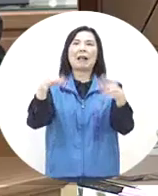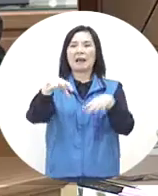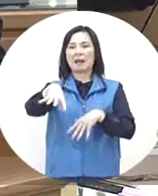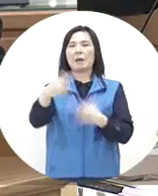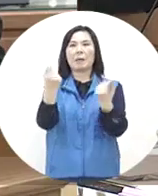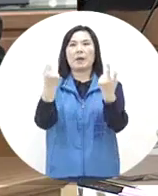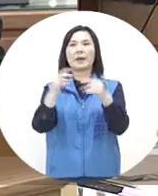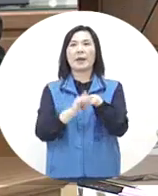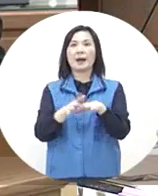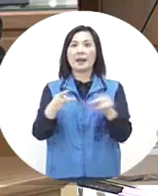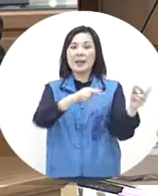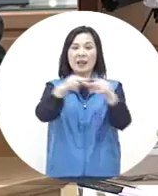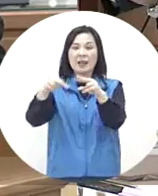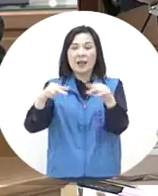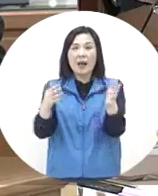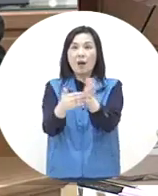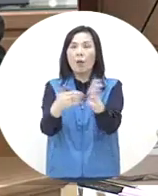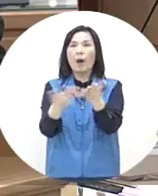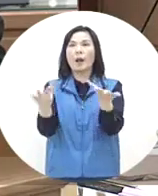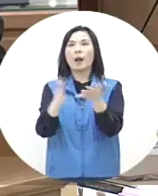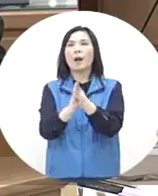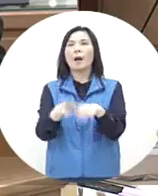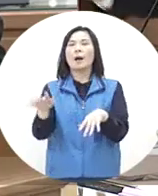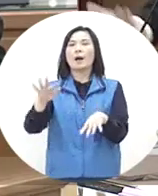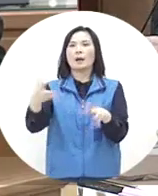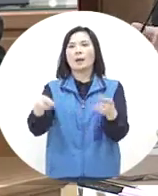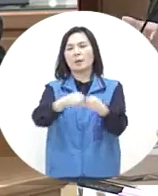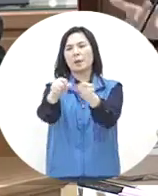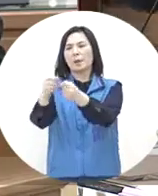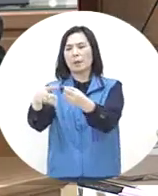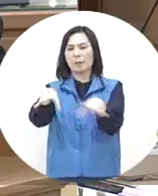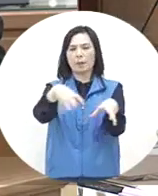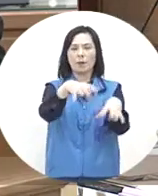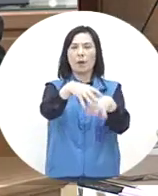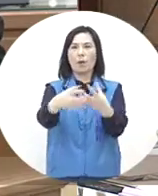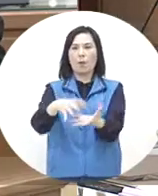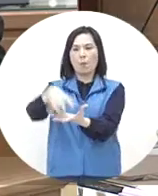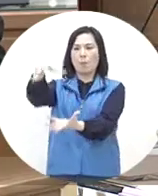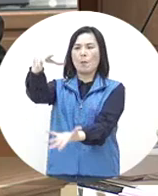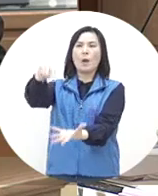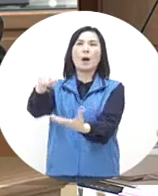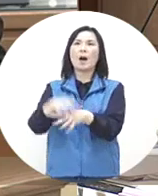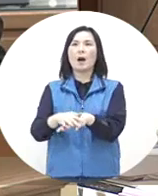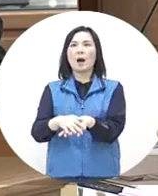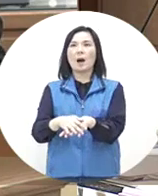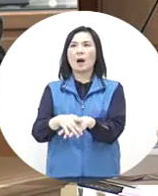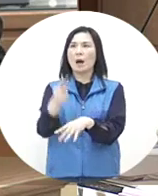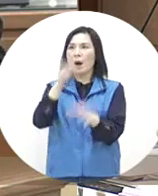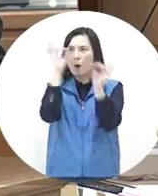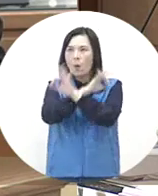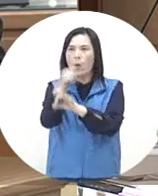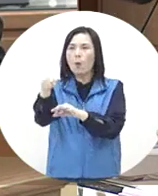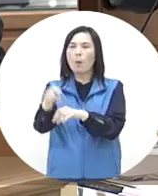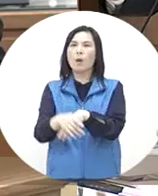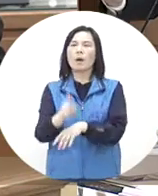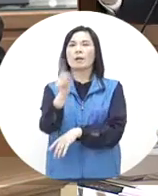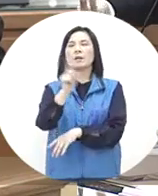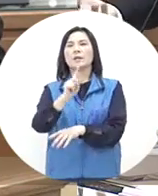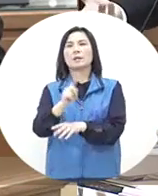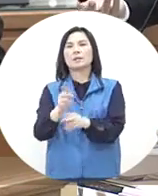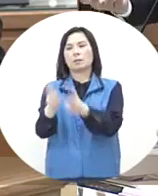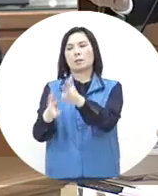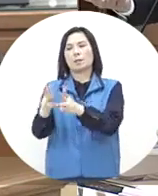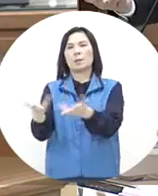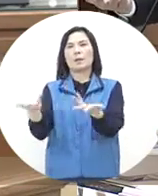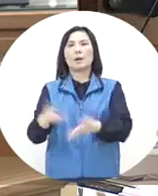经整平了，但是现在瓦砾堆啊，工程围篱围在那边，大概就是遐是啥物工程嘞？ 还想不啦、啊？ 对，所